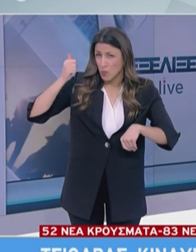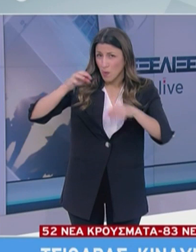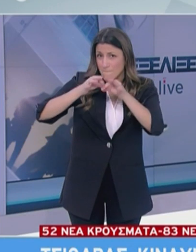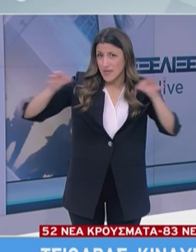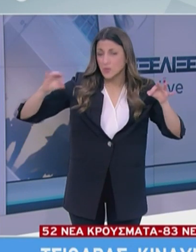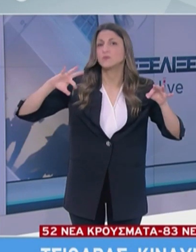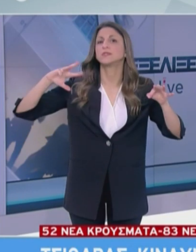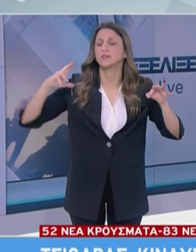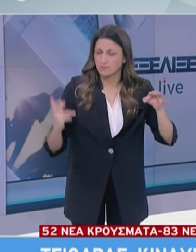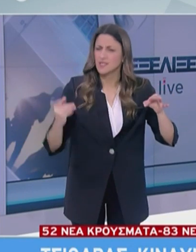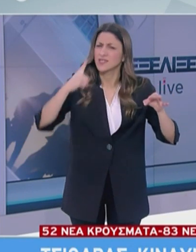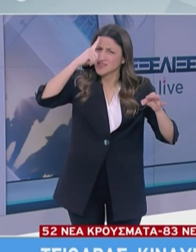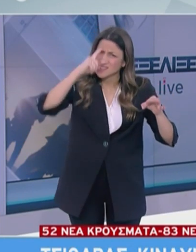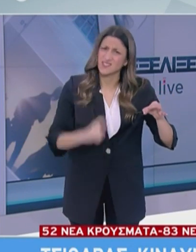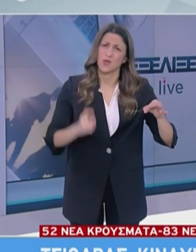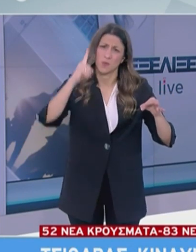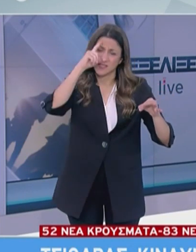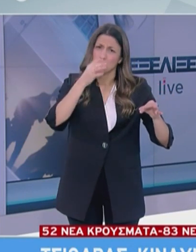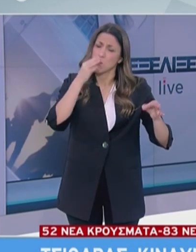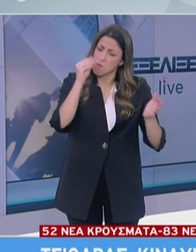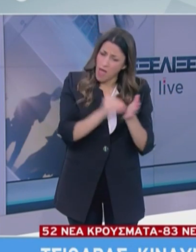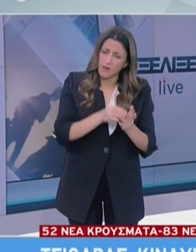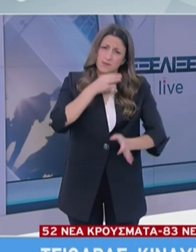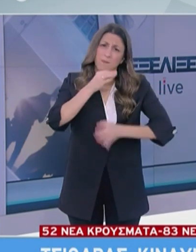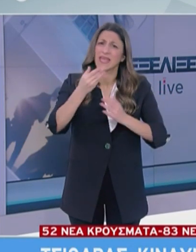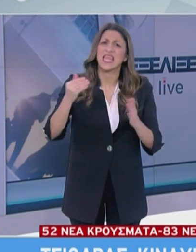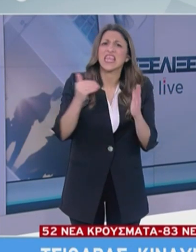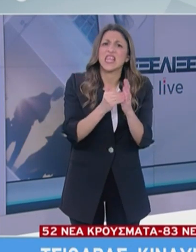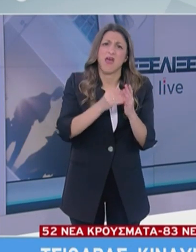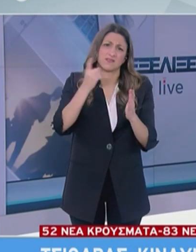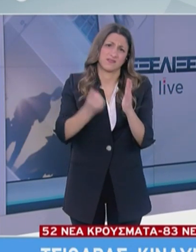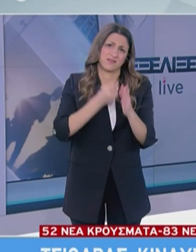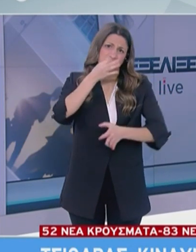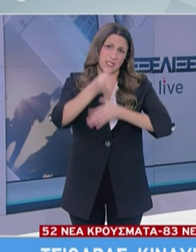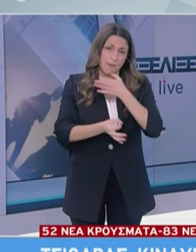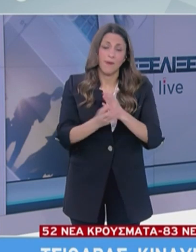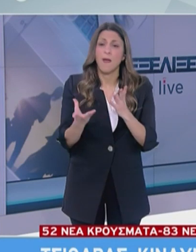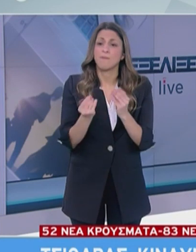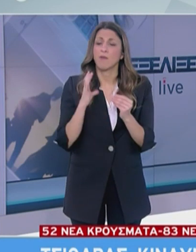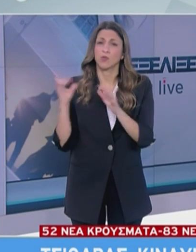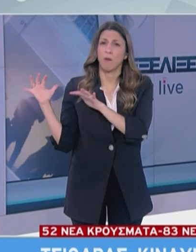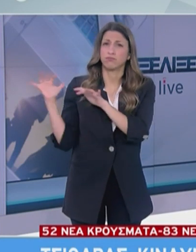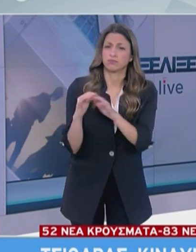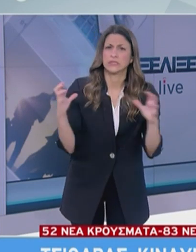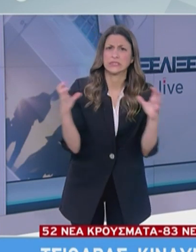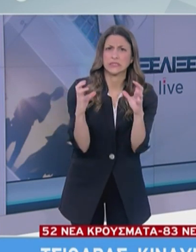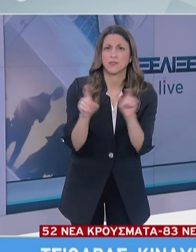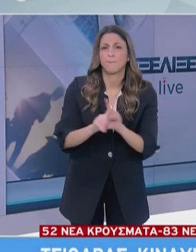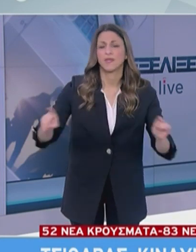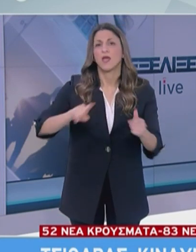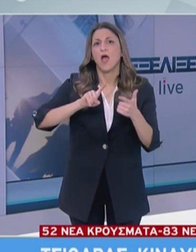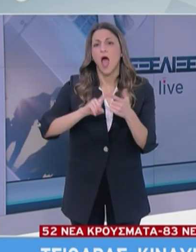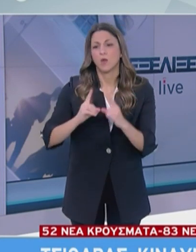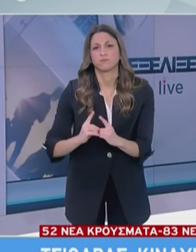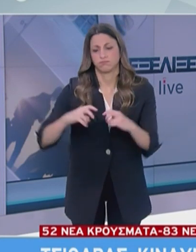τα άτομα είναι αυτά που ξέρουμε πολύ καλά, που έχουμε επαναλάβει χιλιάδες φορές. Να αποφεύγουμε συνωστισμό και κλειστούς χώρους, να διατηρούμε